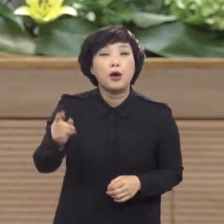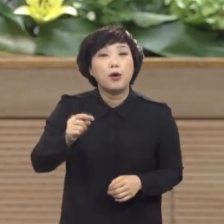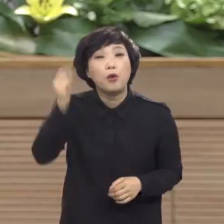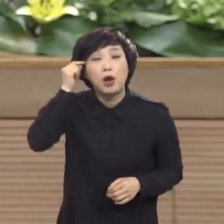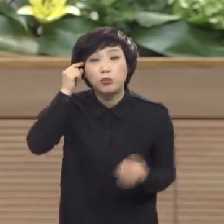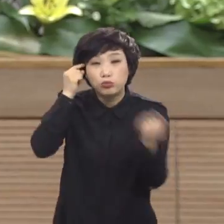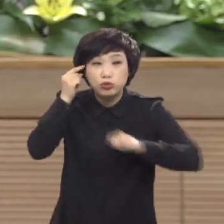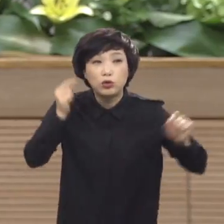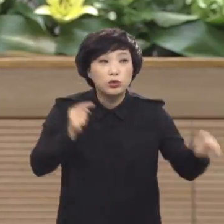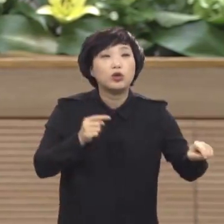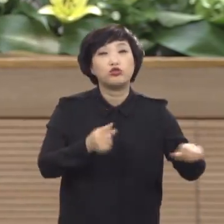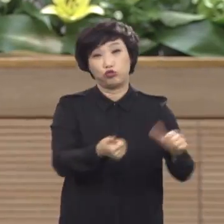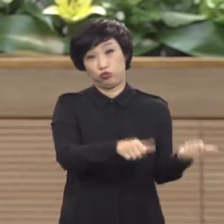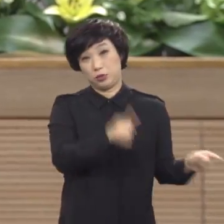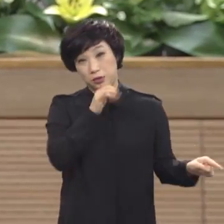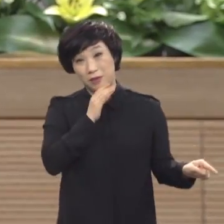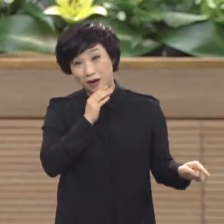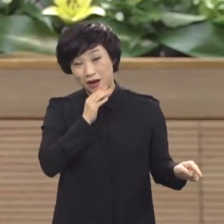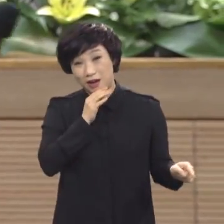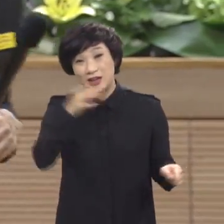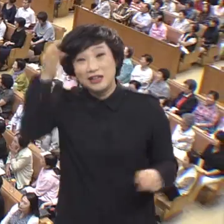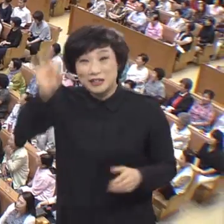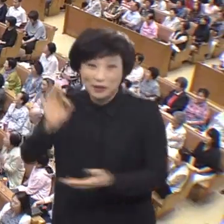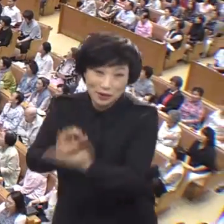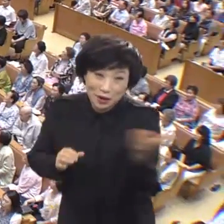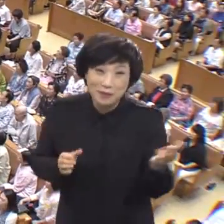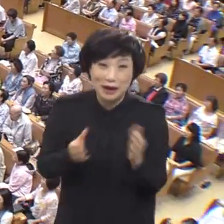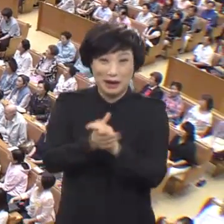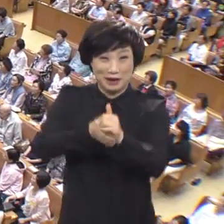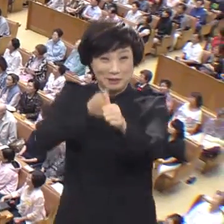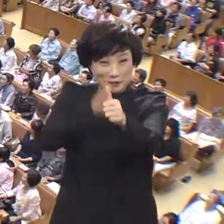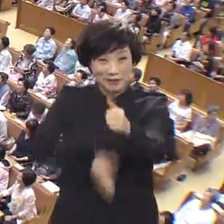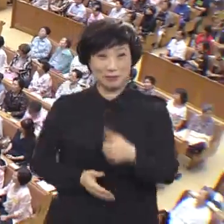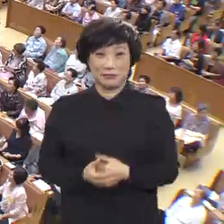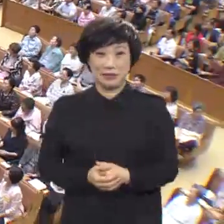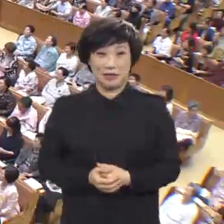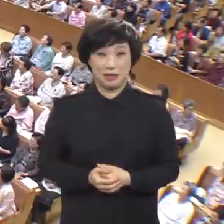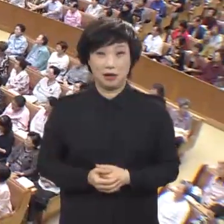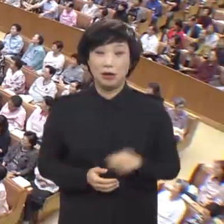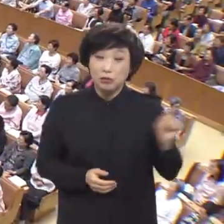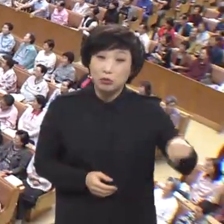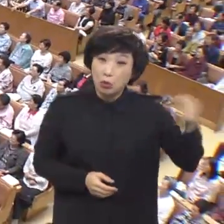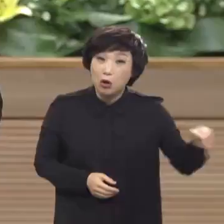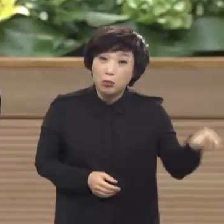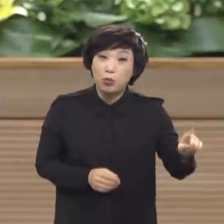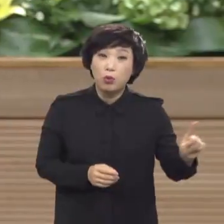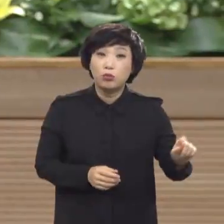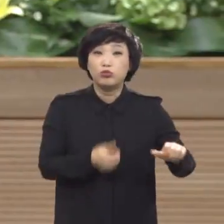있기 때문에. 인정하시면 아멘 합시다. 그 뒤에는 그래요.